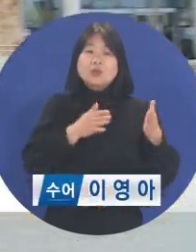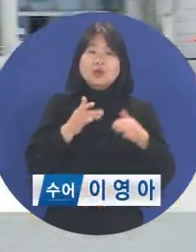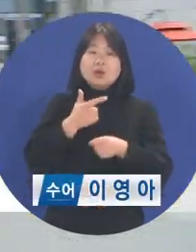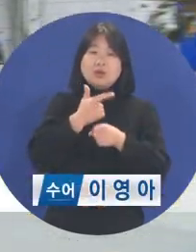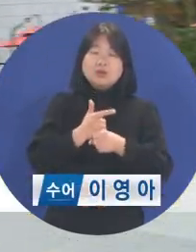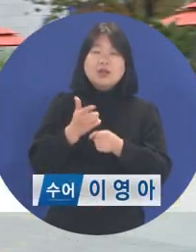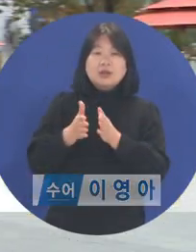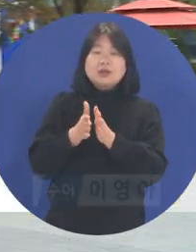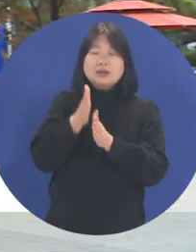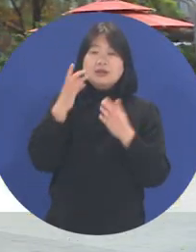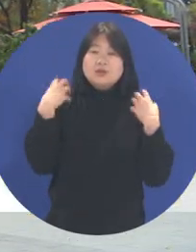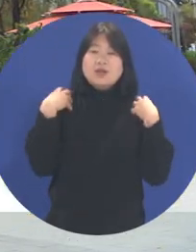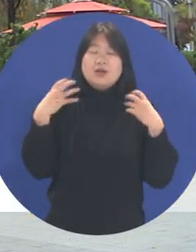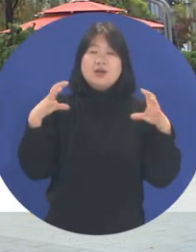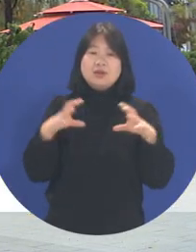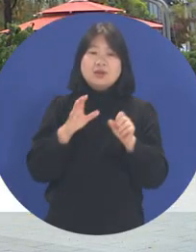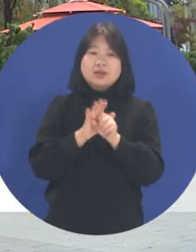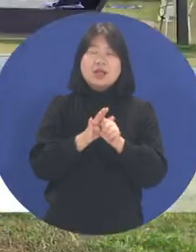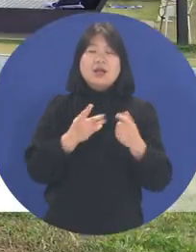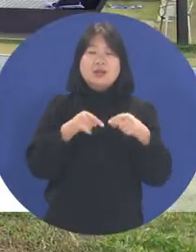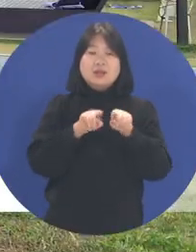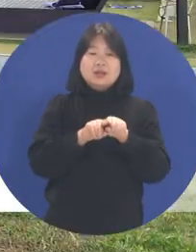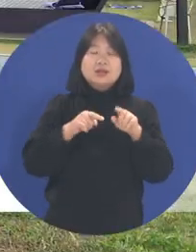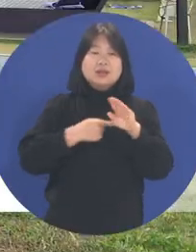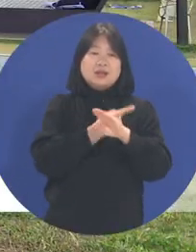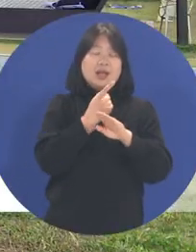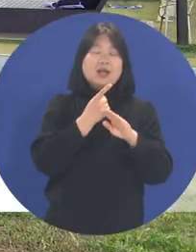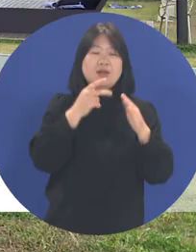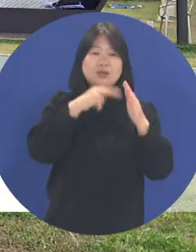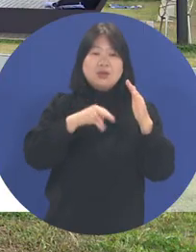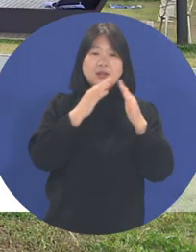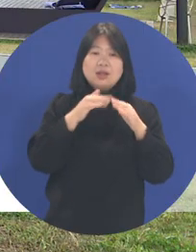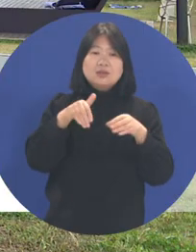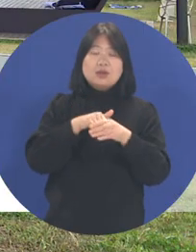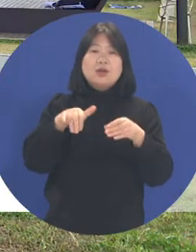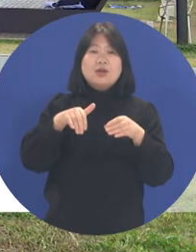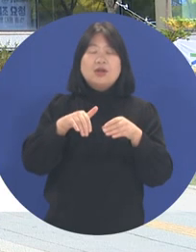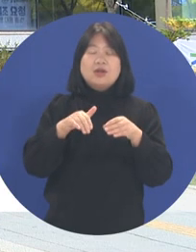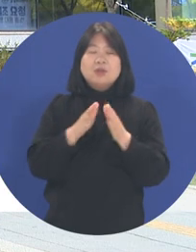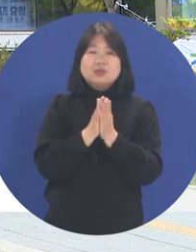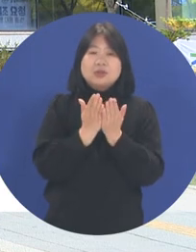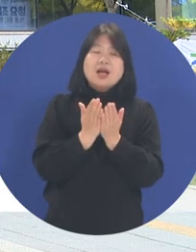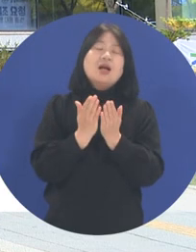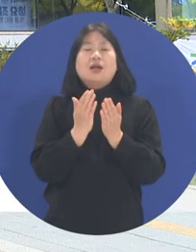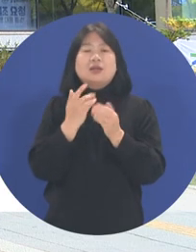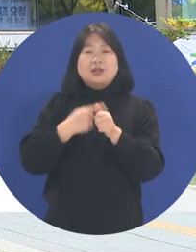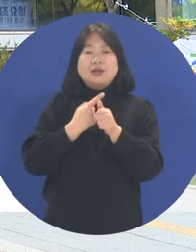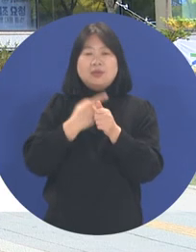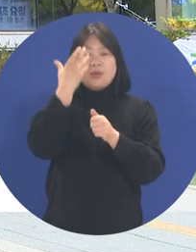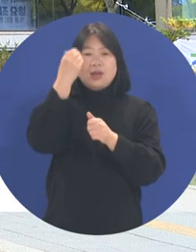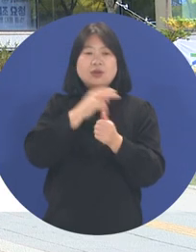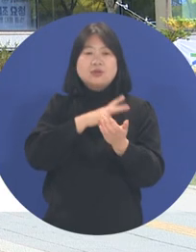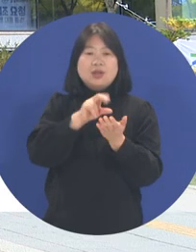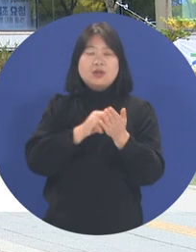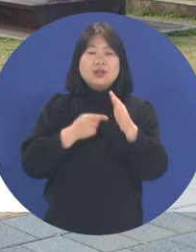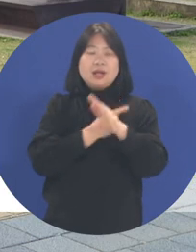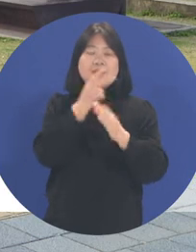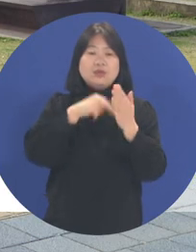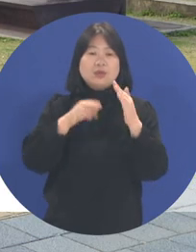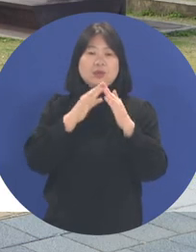경기도가 남양주시와 협력해 함께하는 경기도 야외도서관, 책, 문화, 자연을 보다라는 주제로 야외도서관을